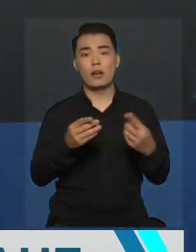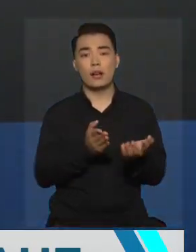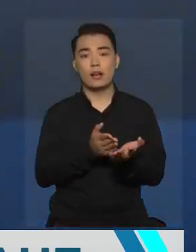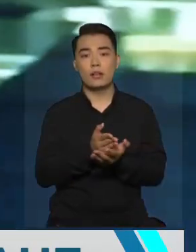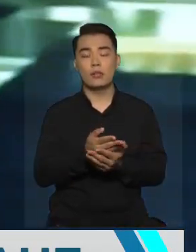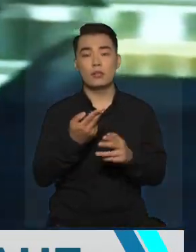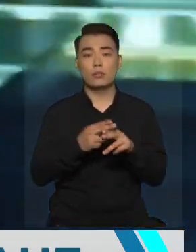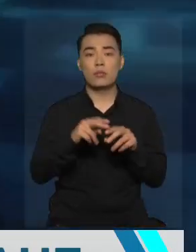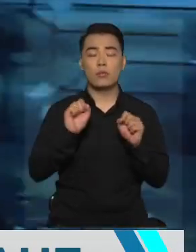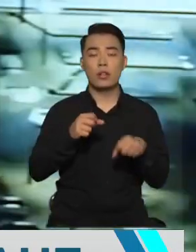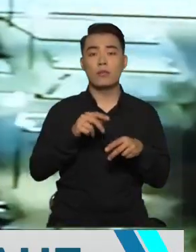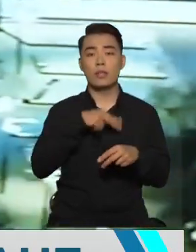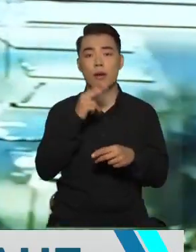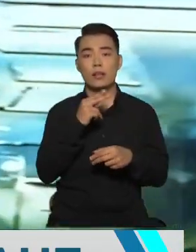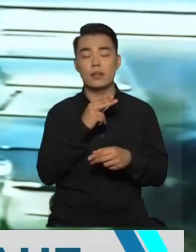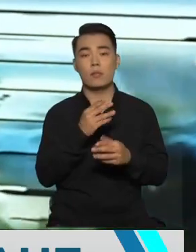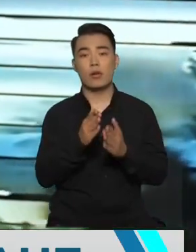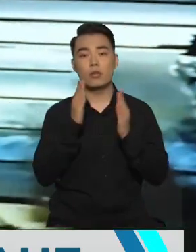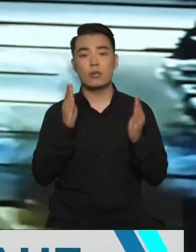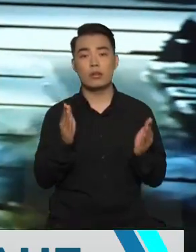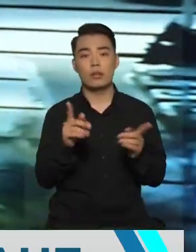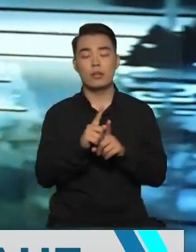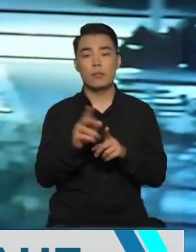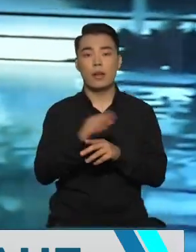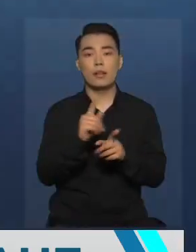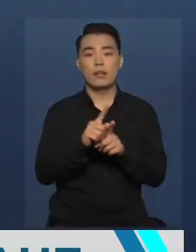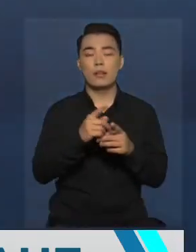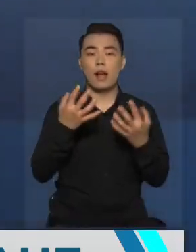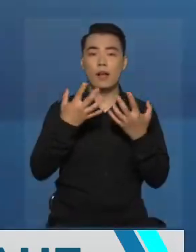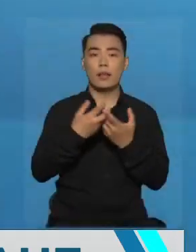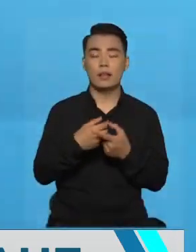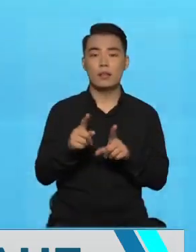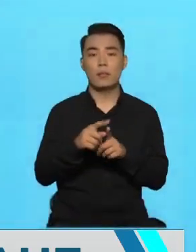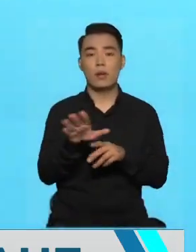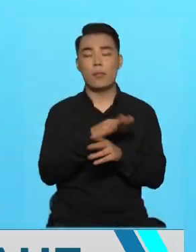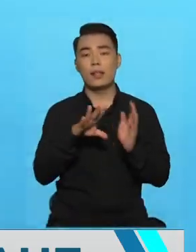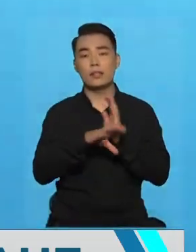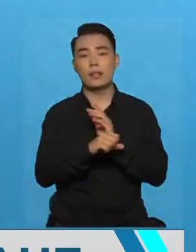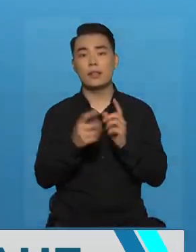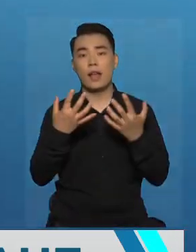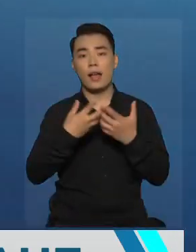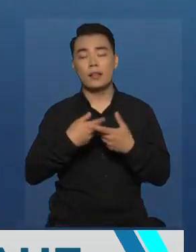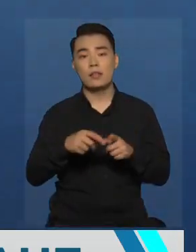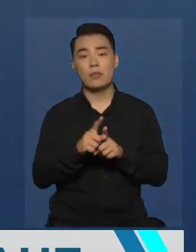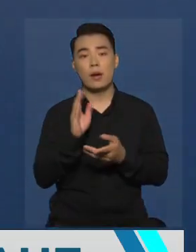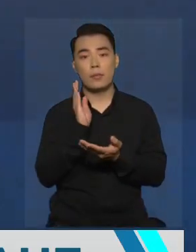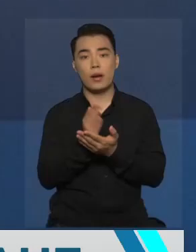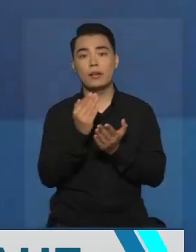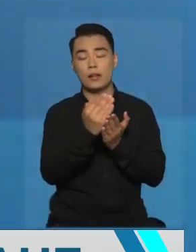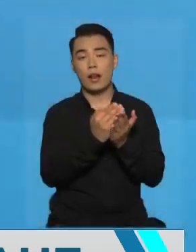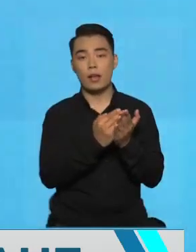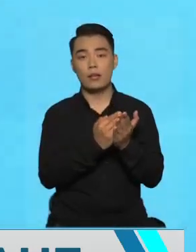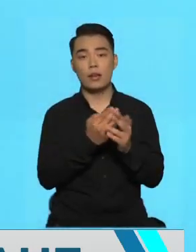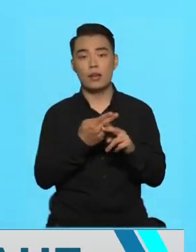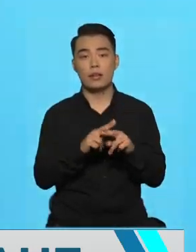надо обратить внимание, наверное, внимание военных аналитиков должно быть приковано к последним военным конфликтам. Тут можно, прежде